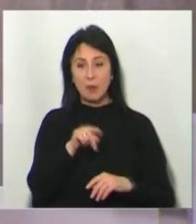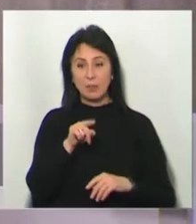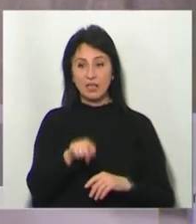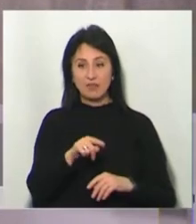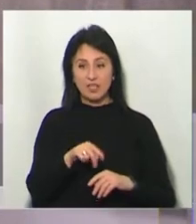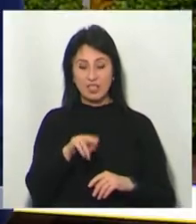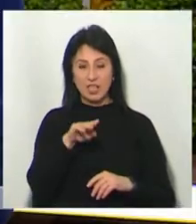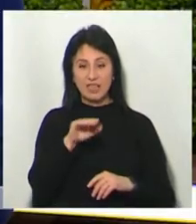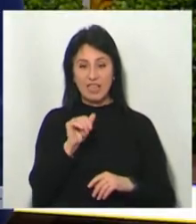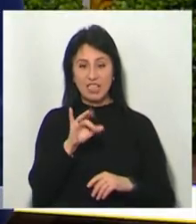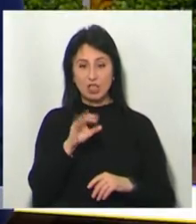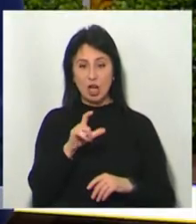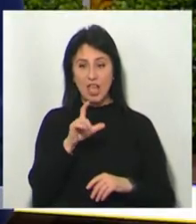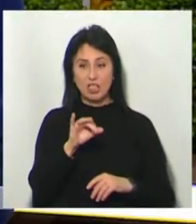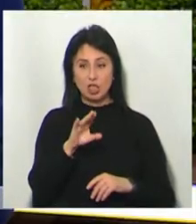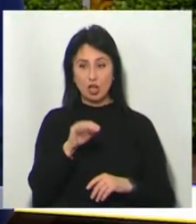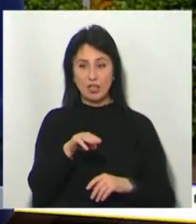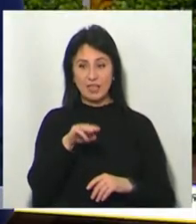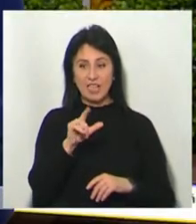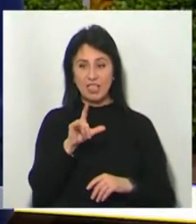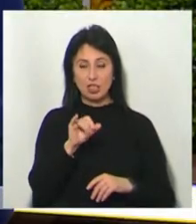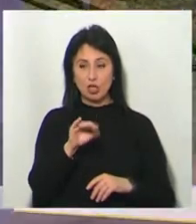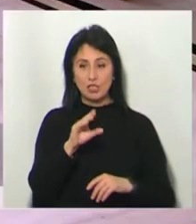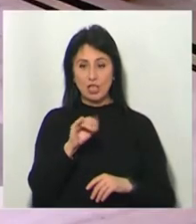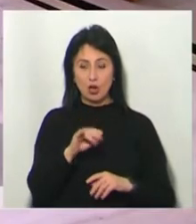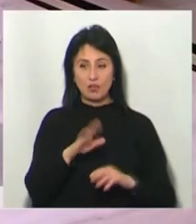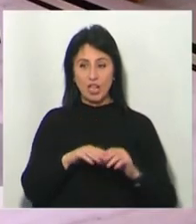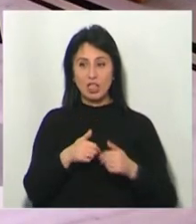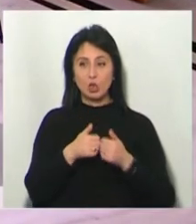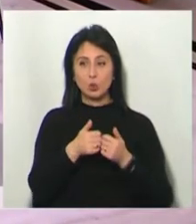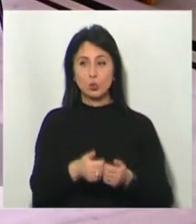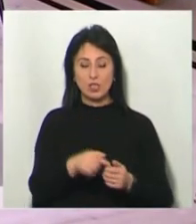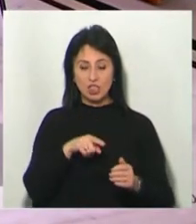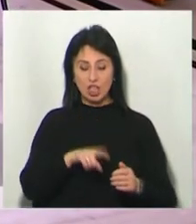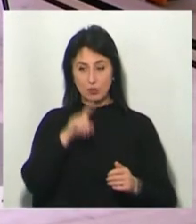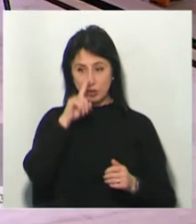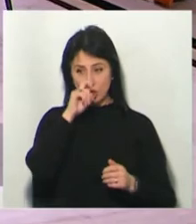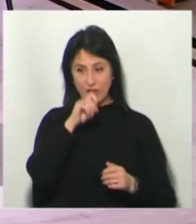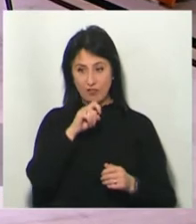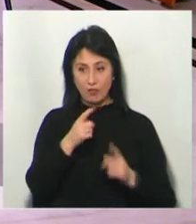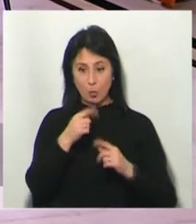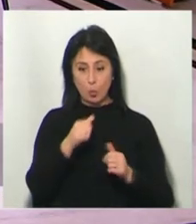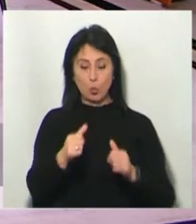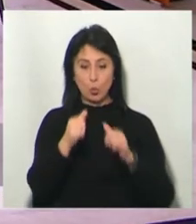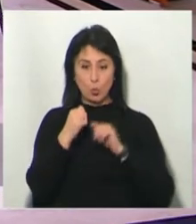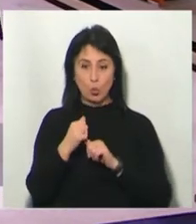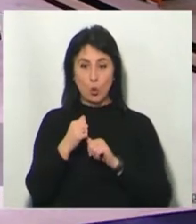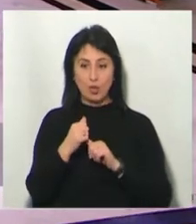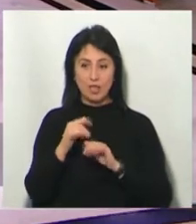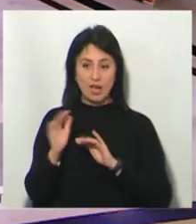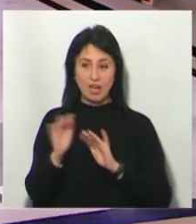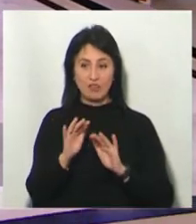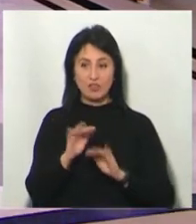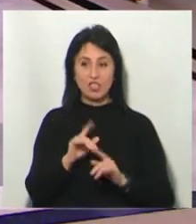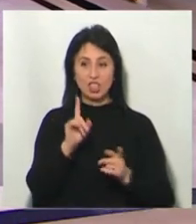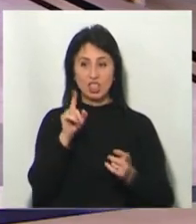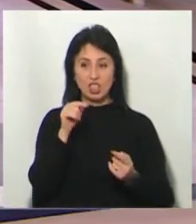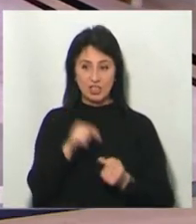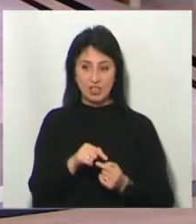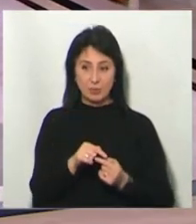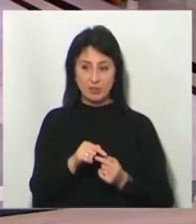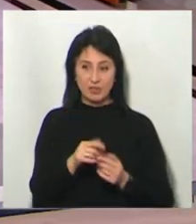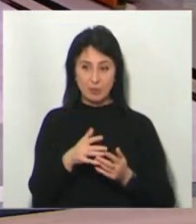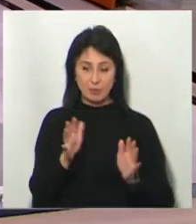არის ტესტოსტერონი და ესტროგენები. ტესტოსტერონი ხელს უწყობს შარჯავას უკუშეწოვას, უკუშრეაბსორბციას და